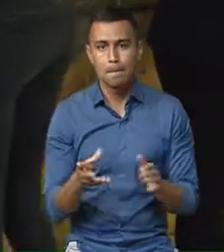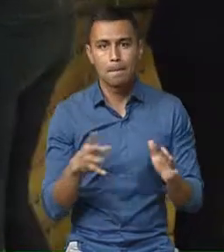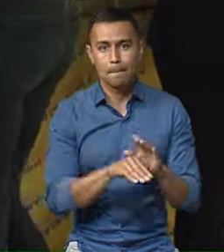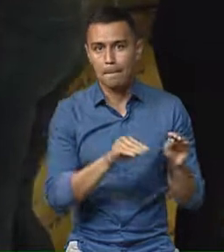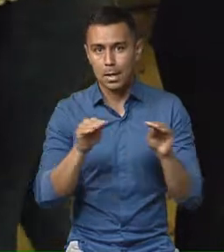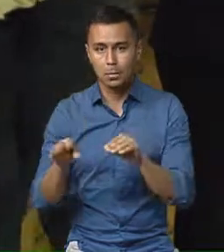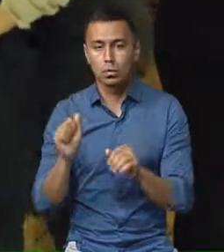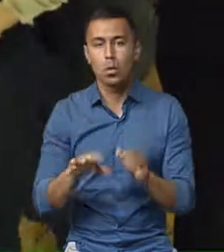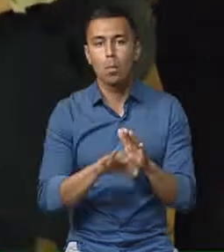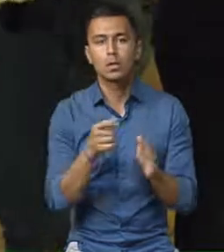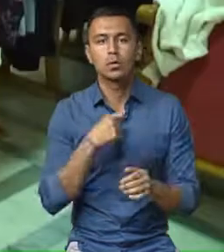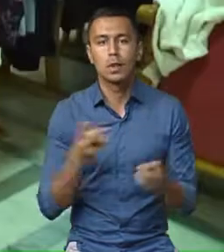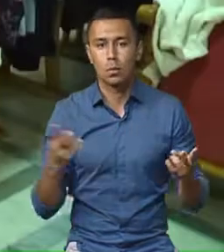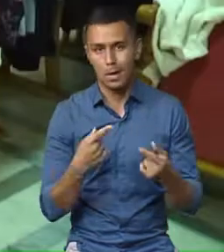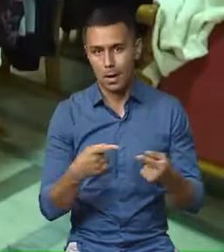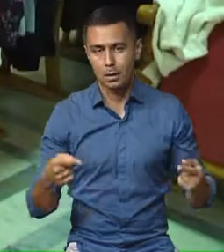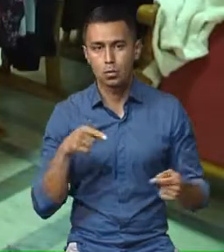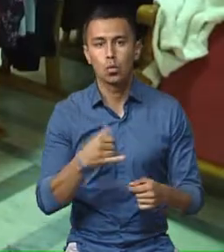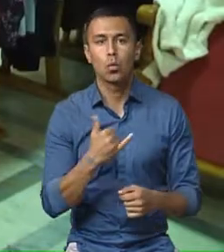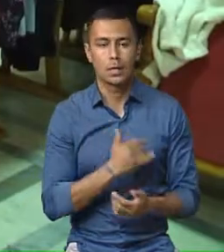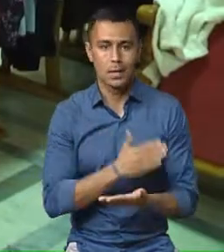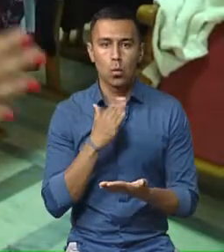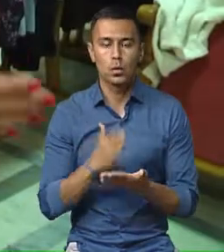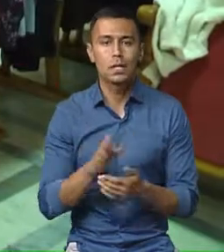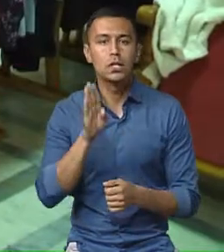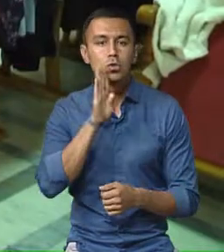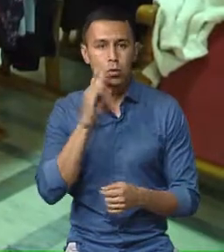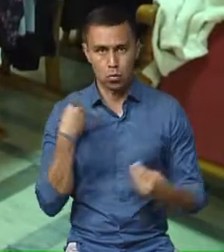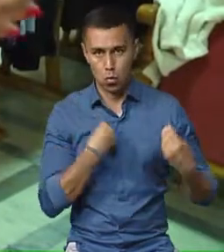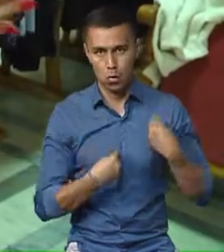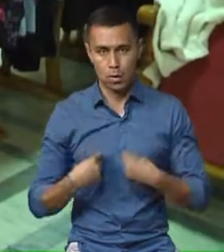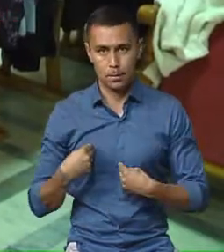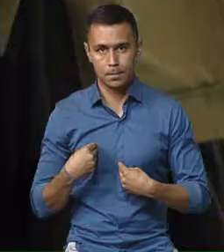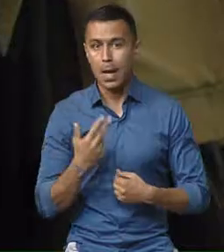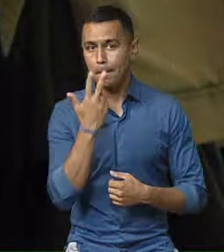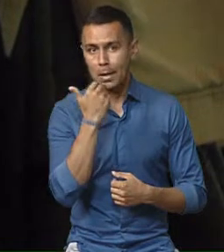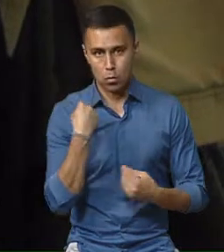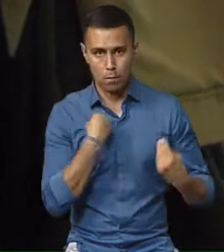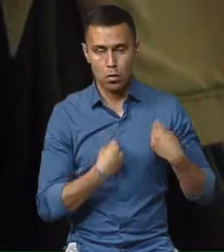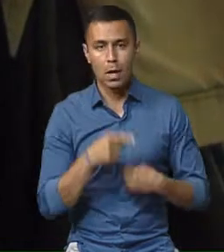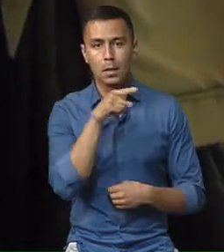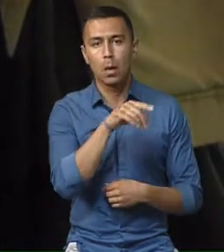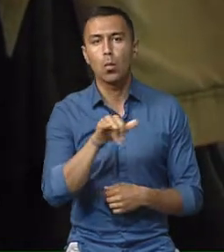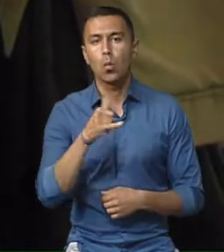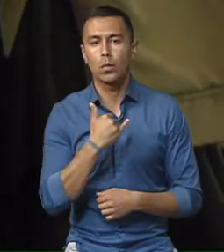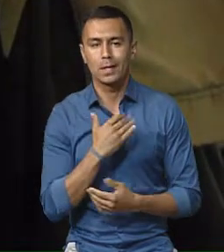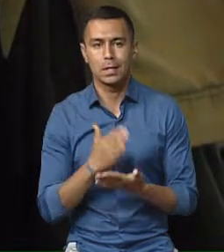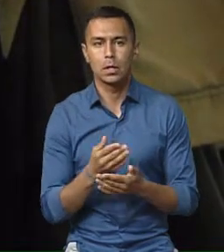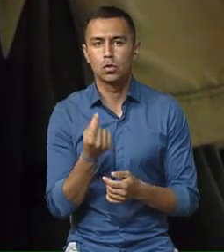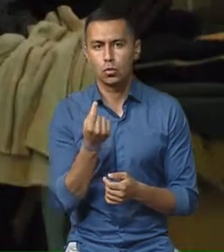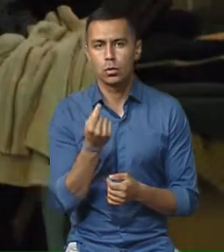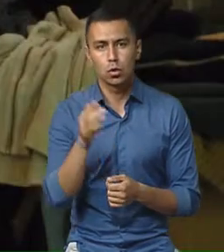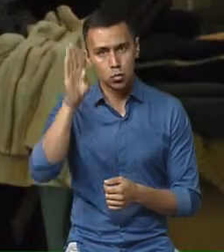можуть обрати собі необхідні речі. Тут у нас знаходиться жіночий одяг, підлітковий. Там у нас знаходиться